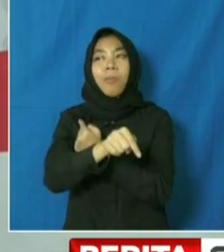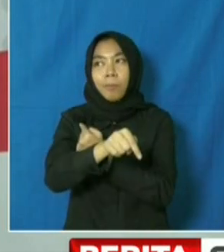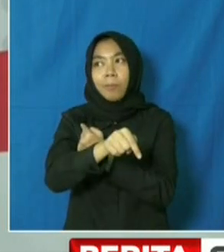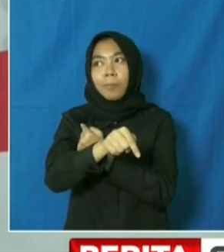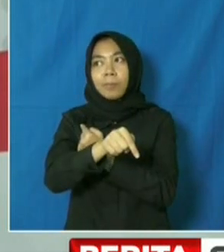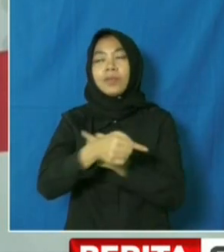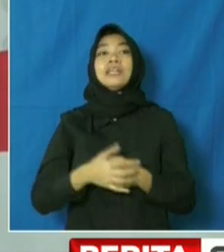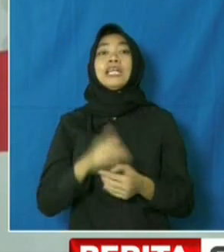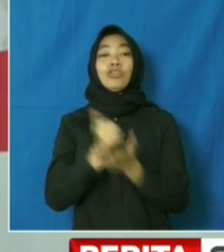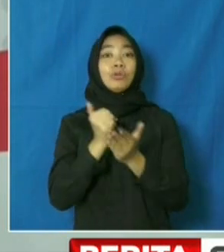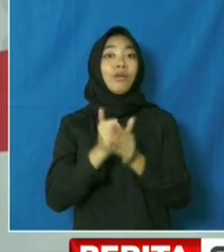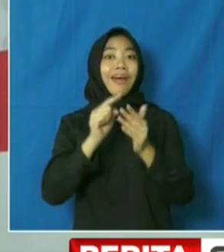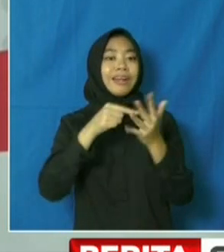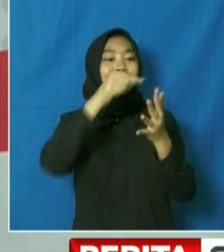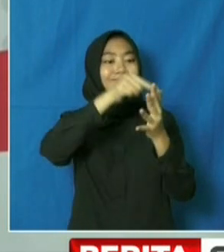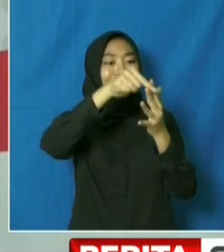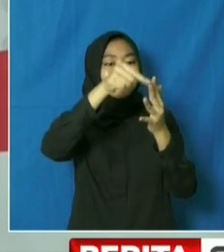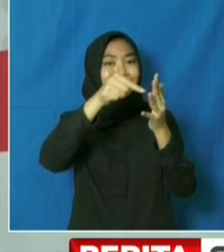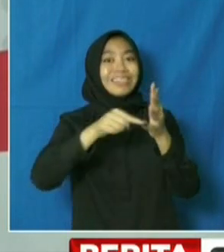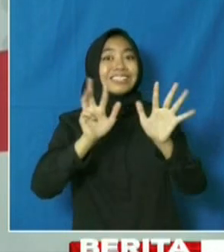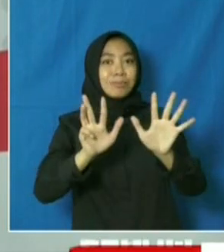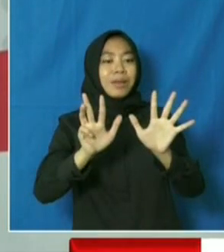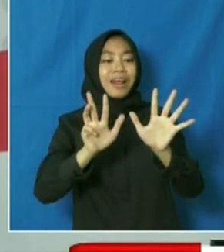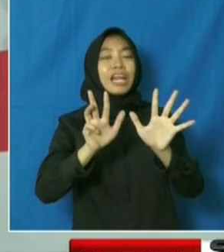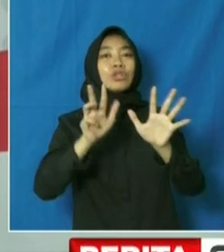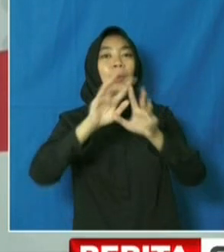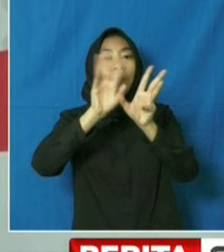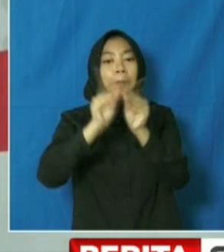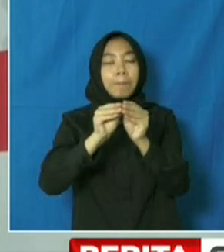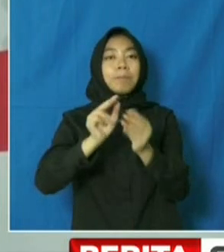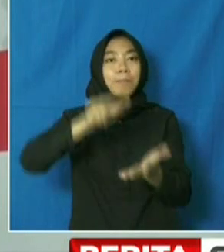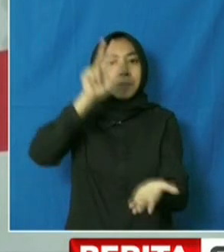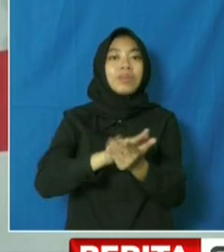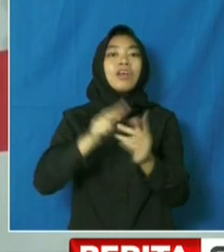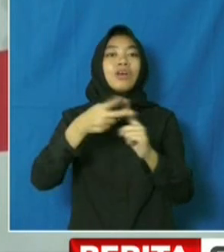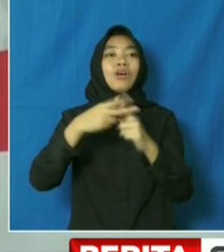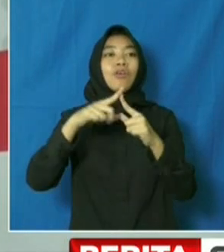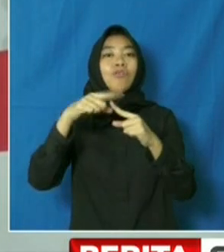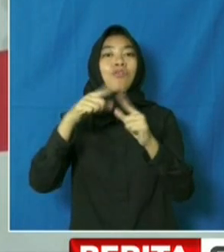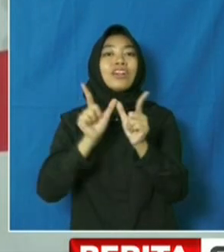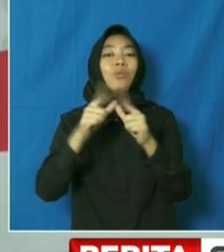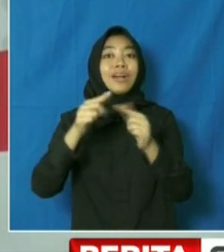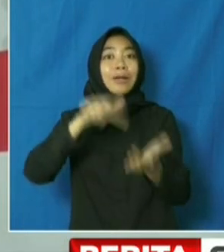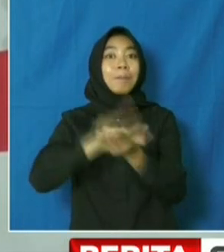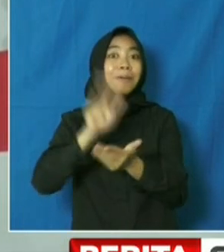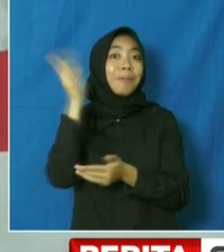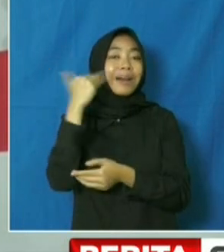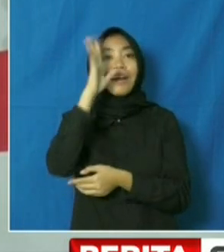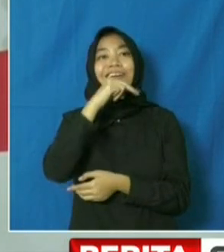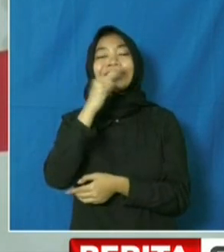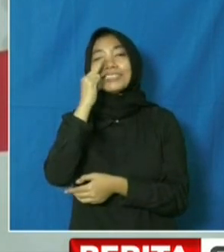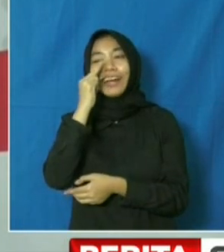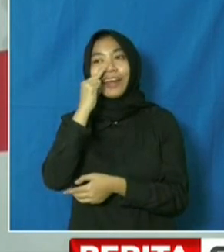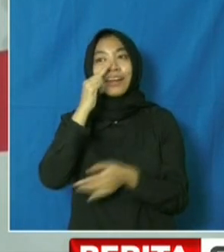kesatuan benar hasil evaluasi fatwa setelah diterbitkan pada hari Senin kemarin kemudian